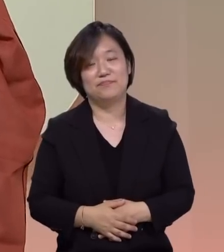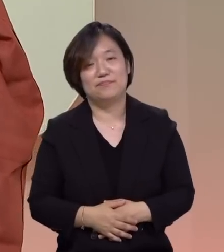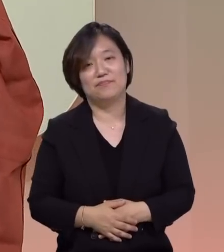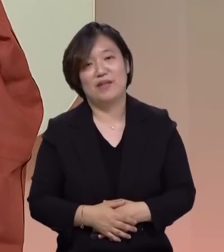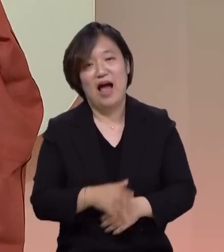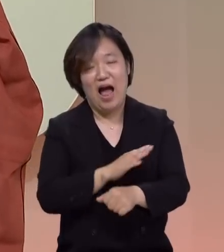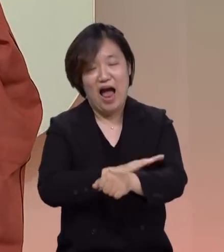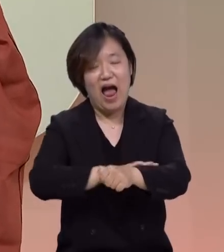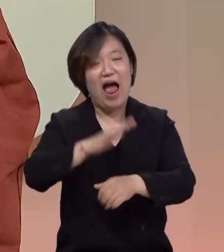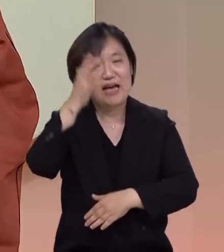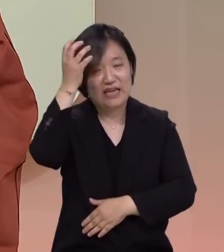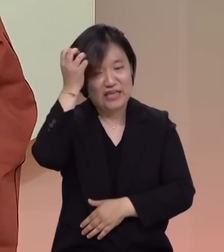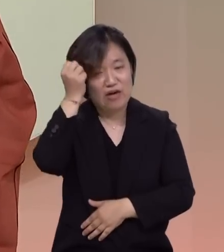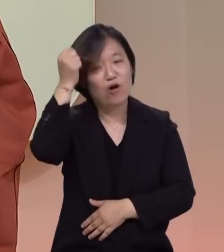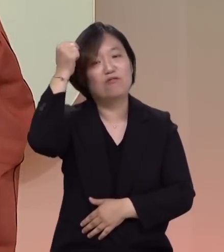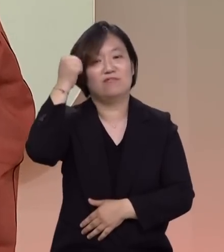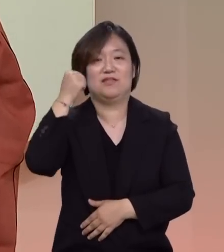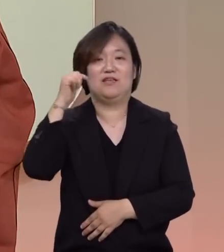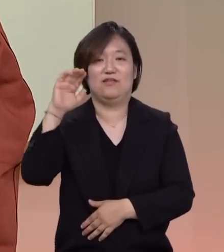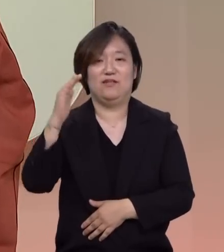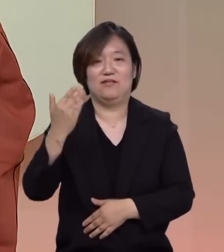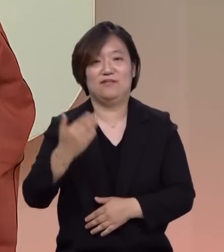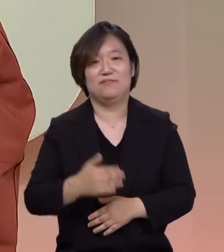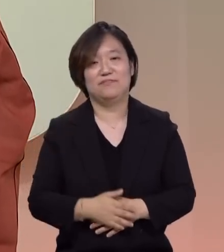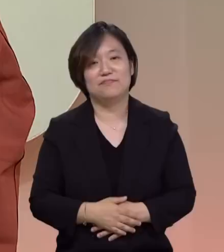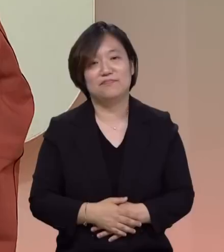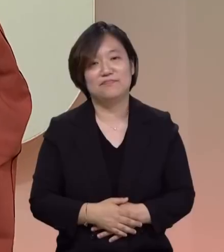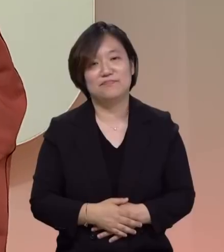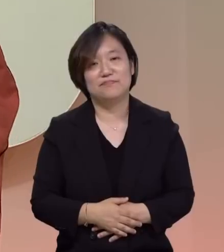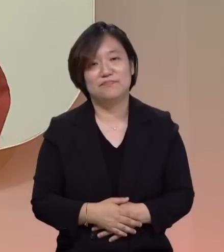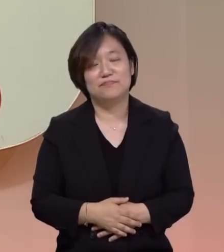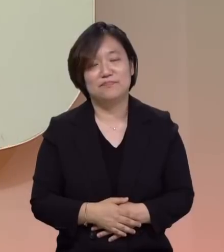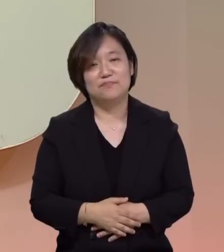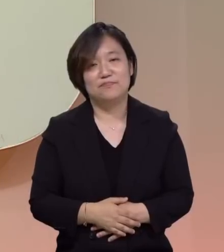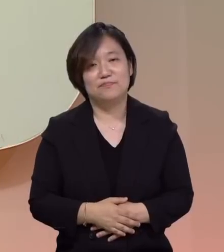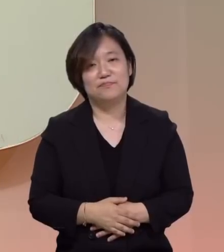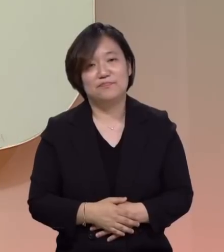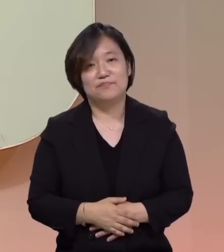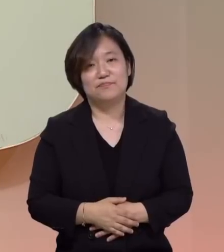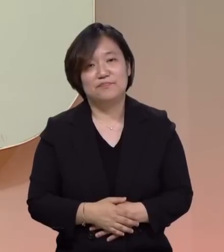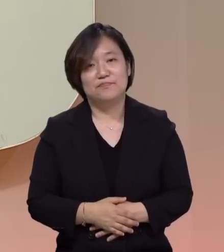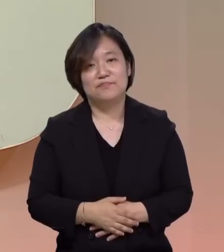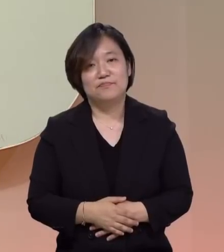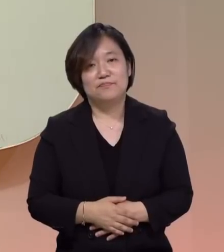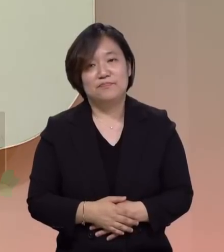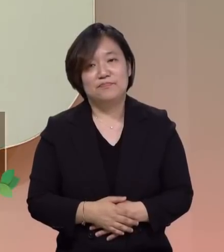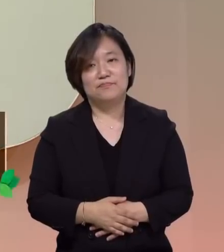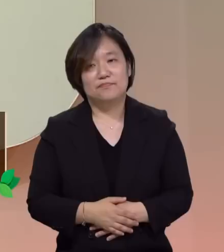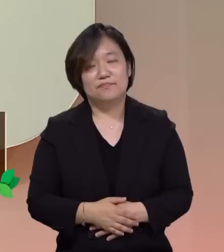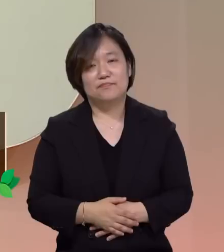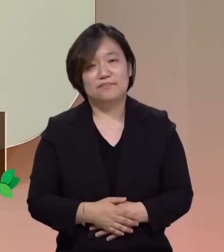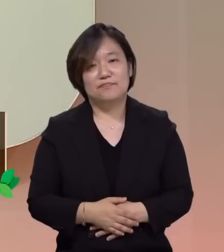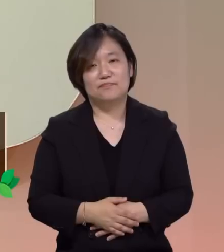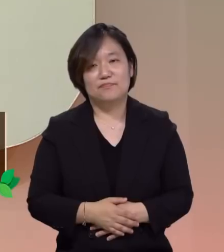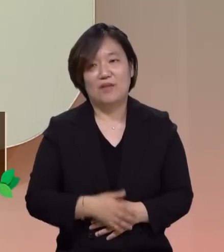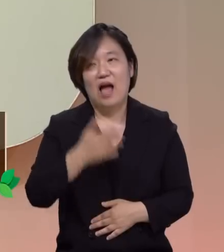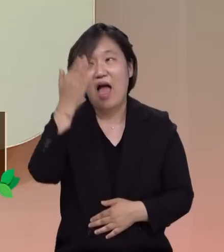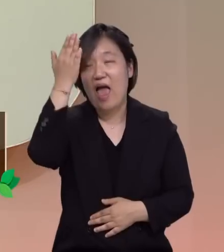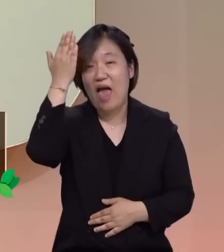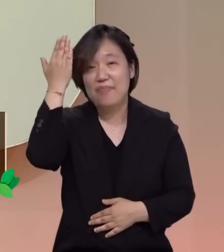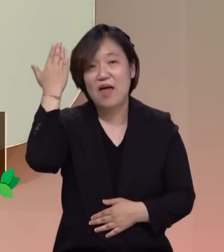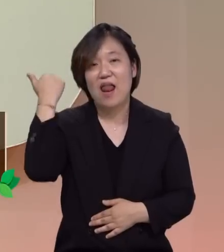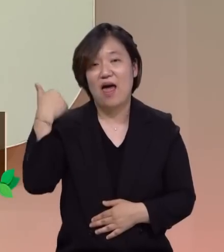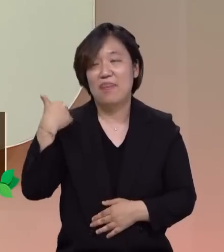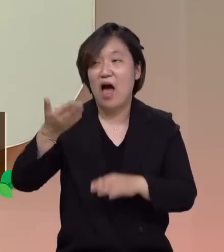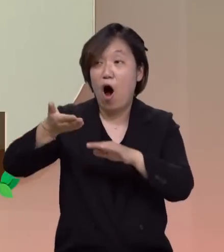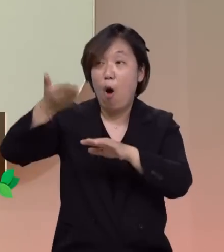되새기고 느끼게 되었습니다 그래서 예전에 어떤 선배 스님께들은